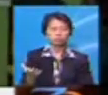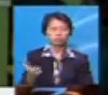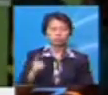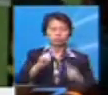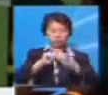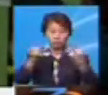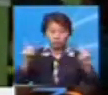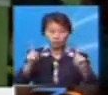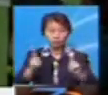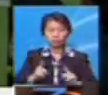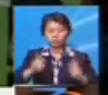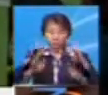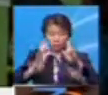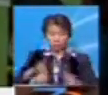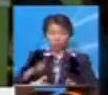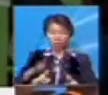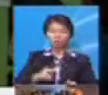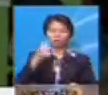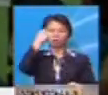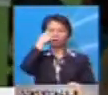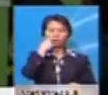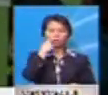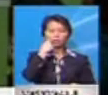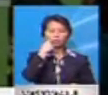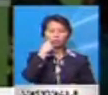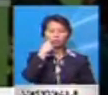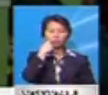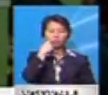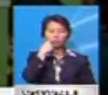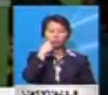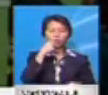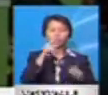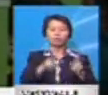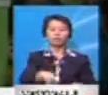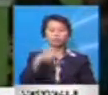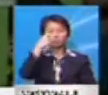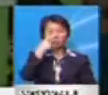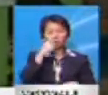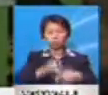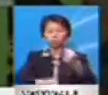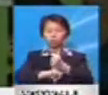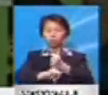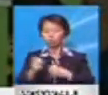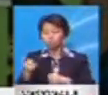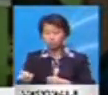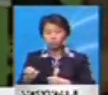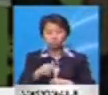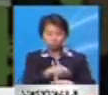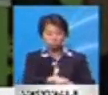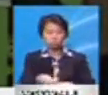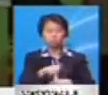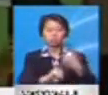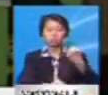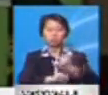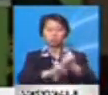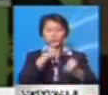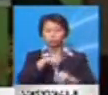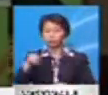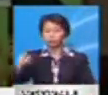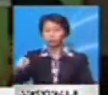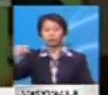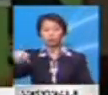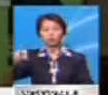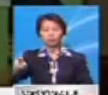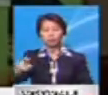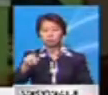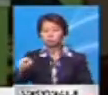Tetapi rakyat dimangsakan. Pengundi-pengundi yang menyokong beliau dimangsakan sebab beliau pembangkang.